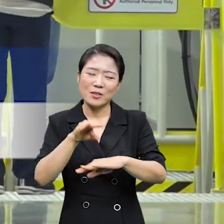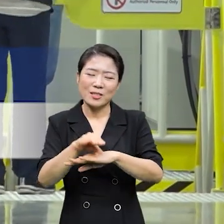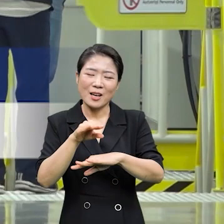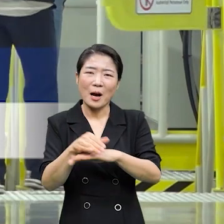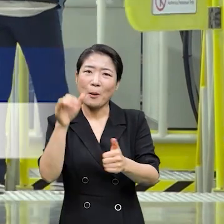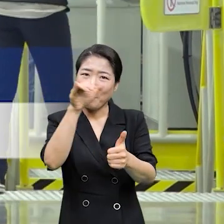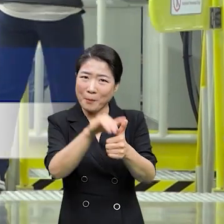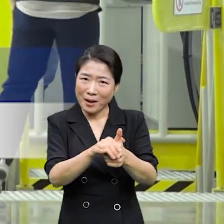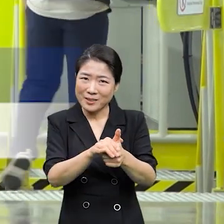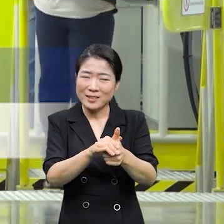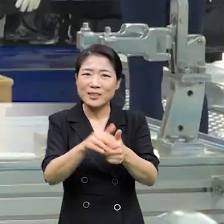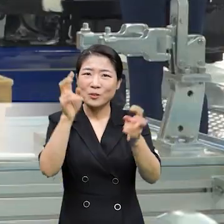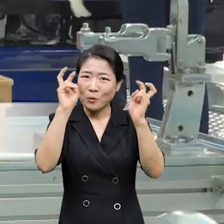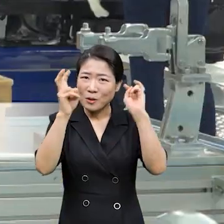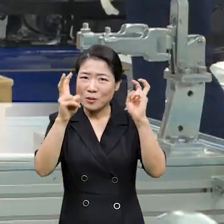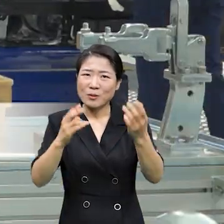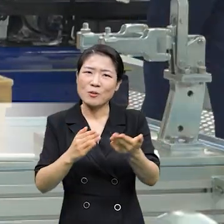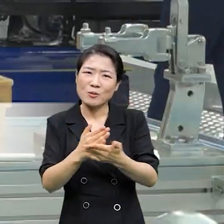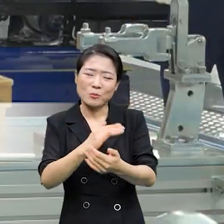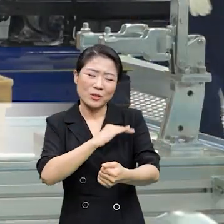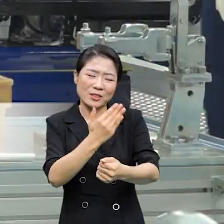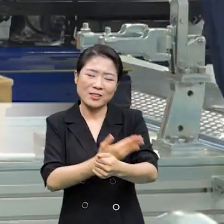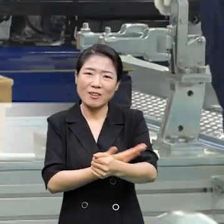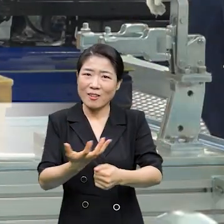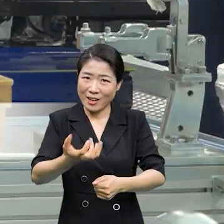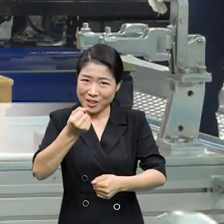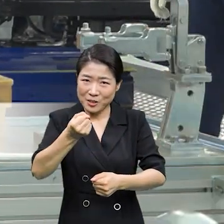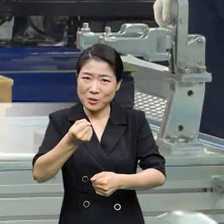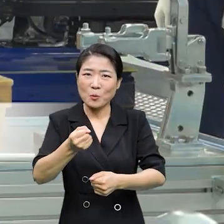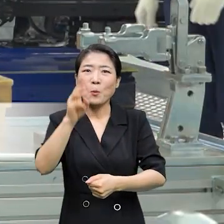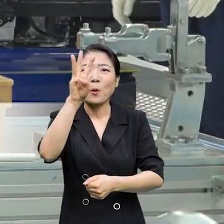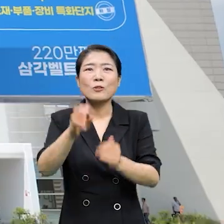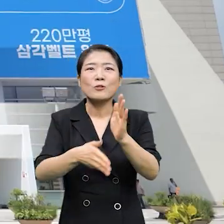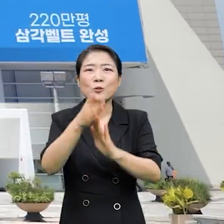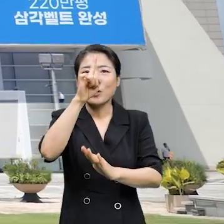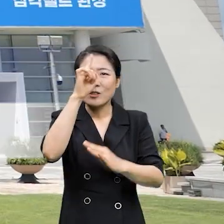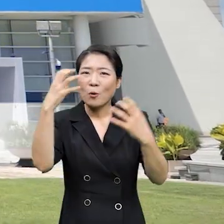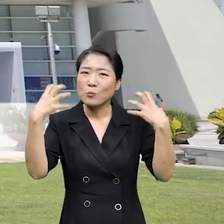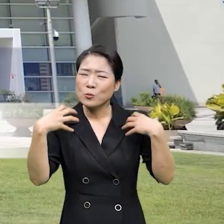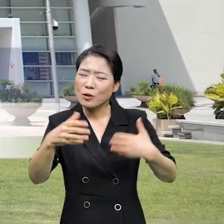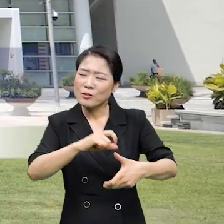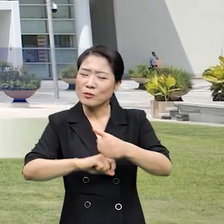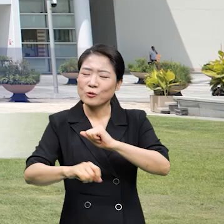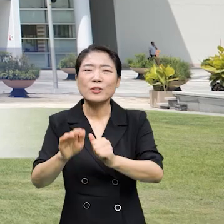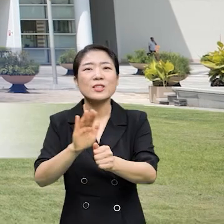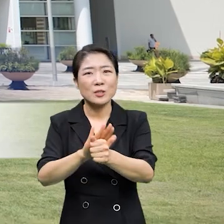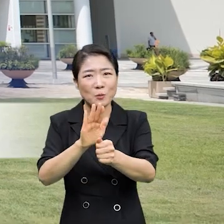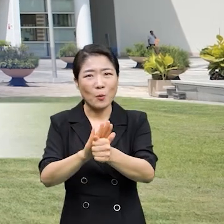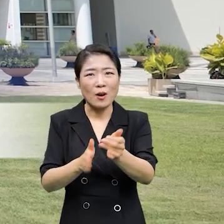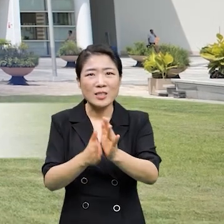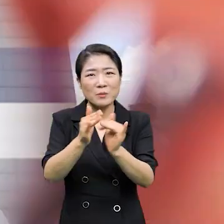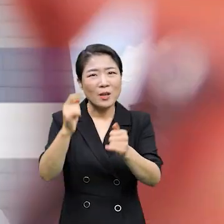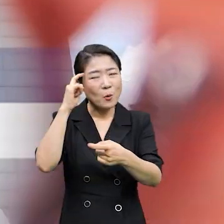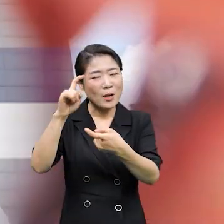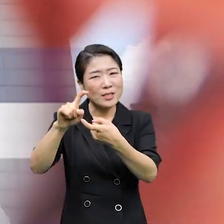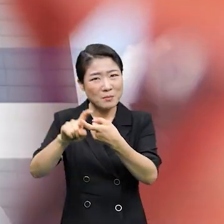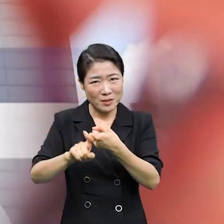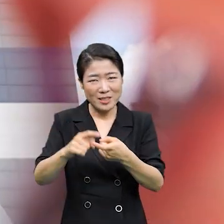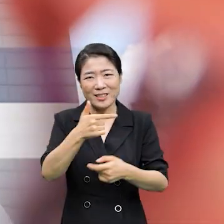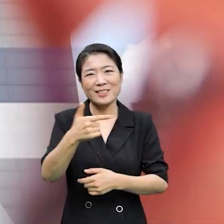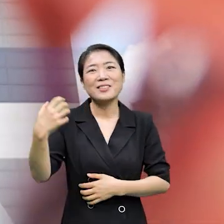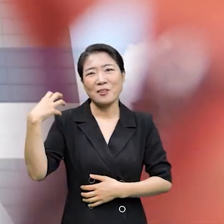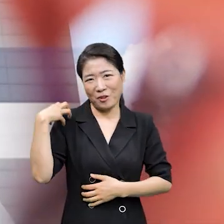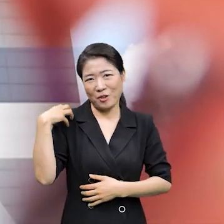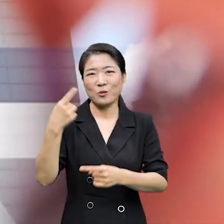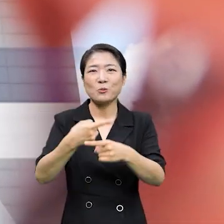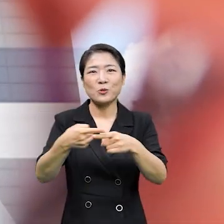위탁 생산 전문 기업으로서 역량을 갖추고 광주시와 정부의 적극적인 지원, 시민들의 관심 등이 큰 역할을